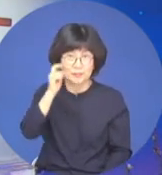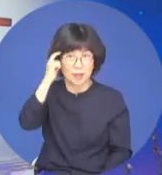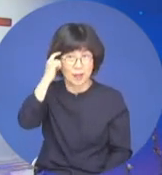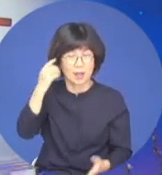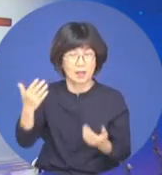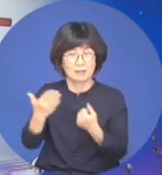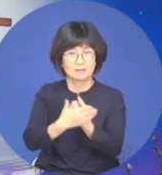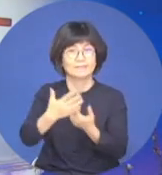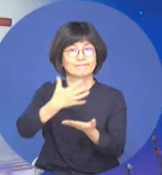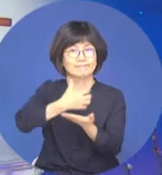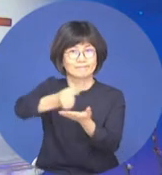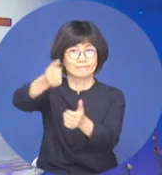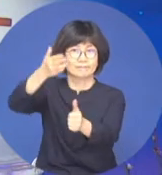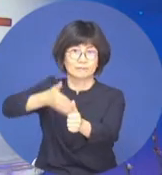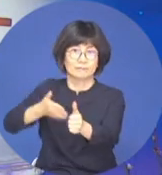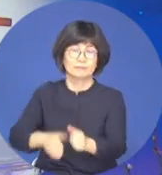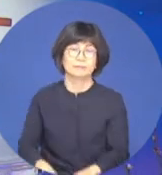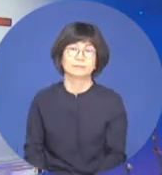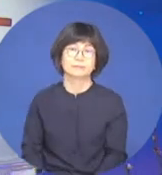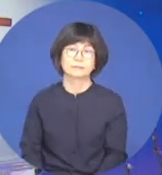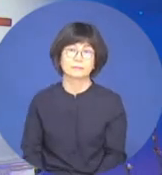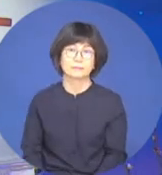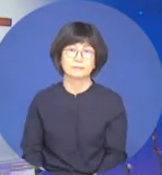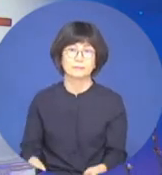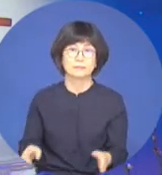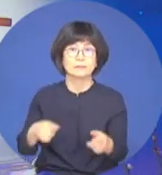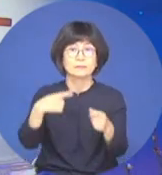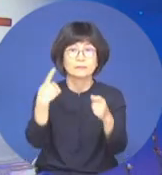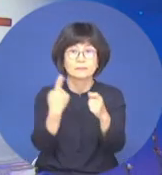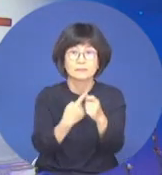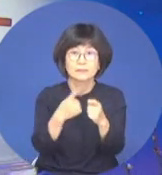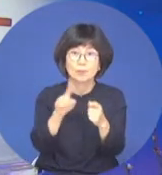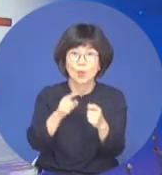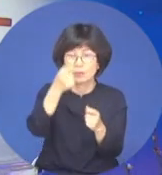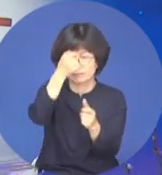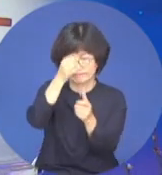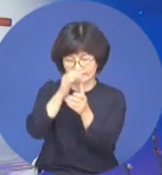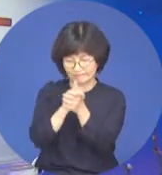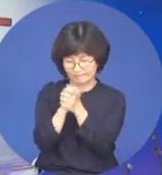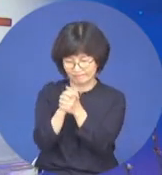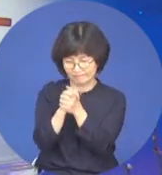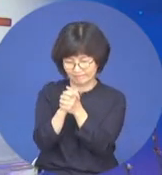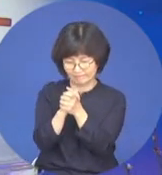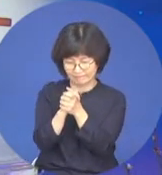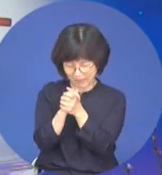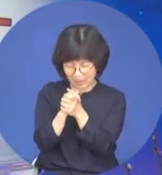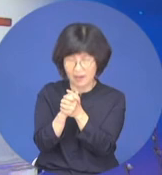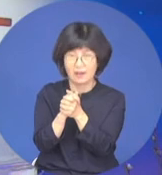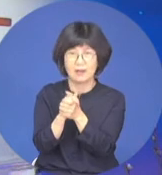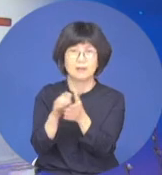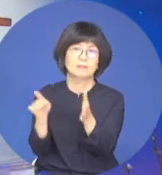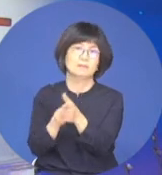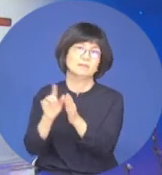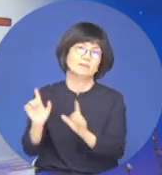이 믿음으로 그럼 사는 방법이 뭐냐? 첫째는요, 기도하며 사는 것이 믿음으로 사는 것입니다.